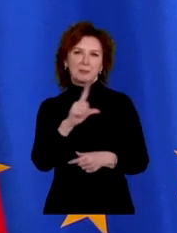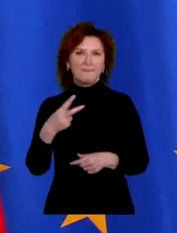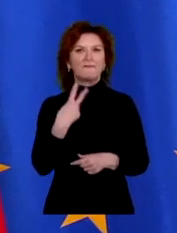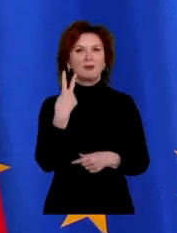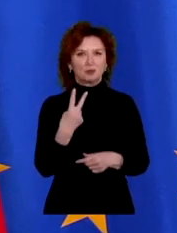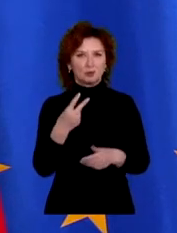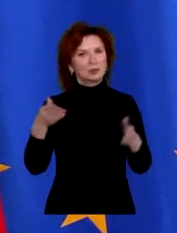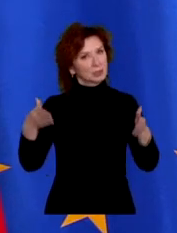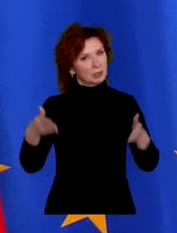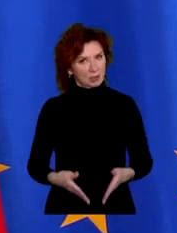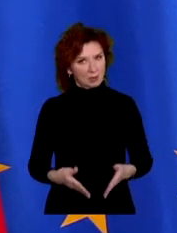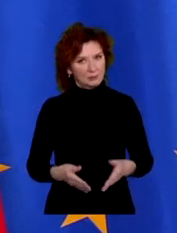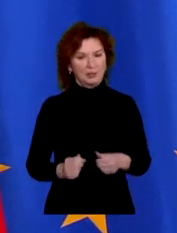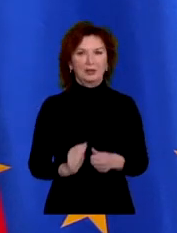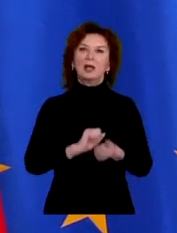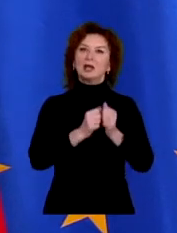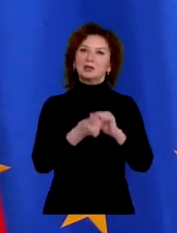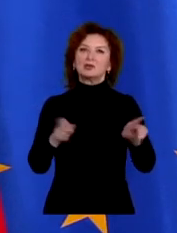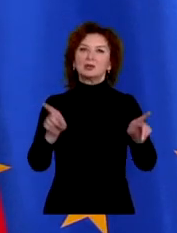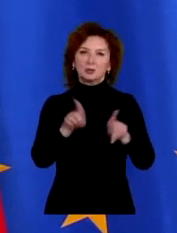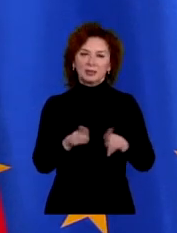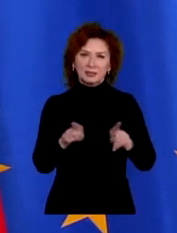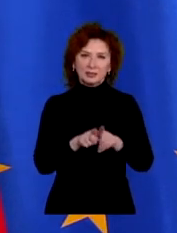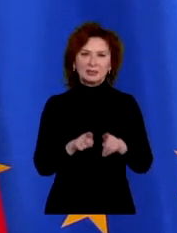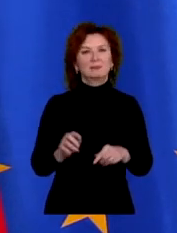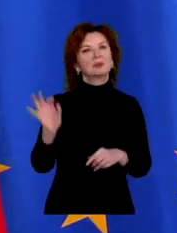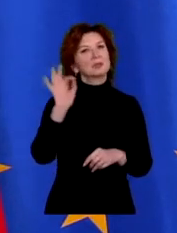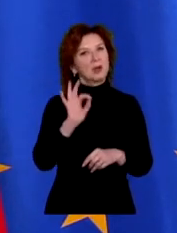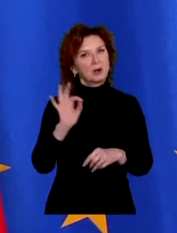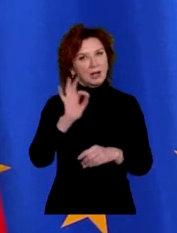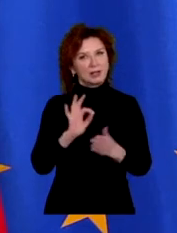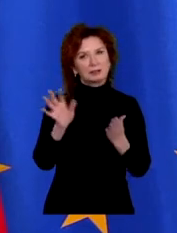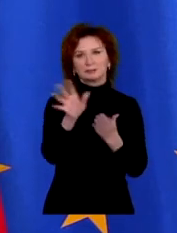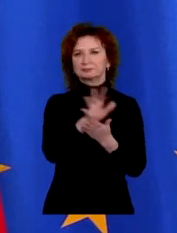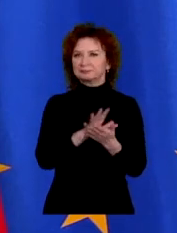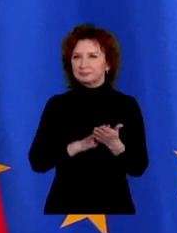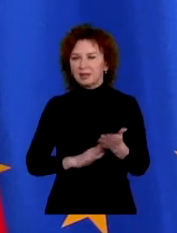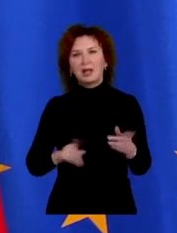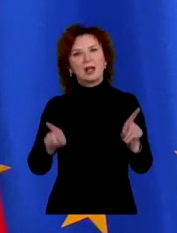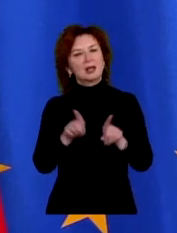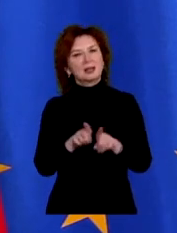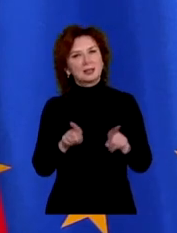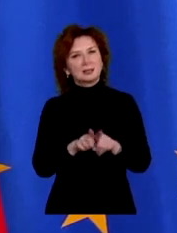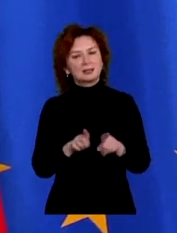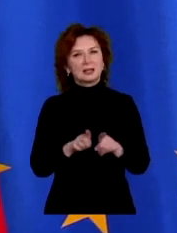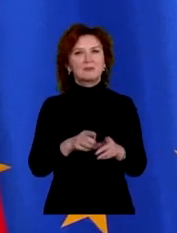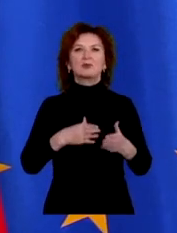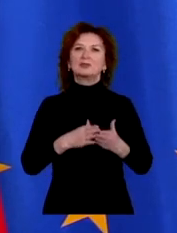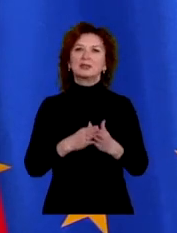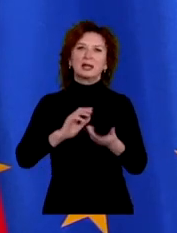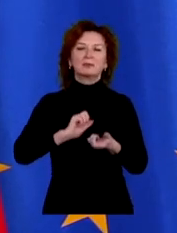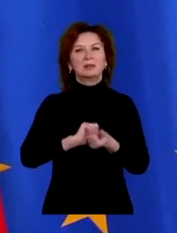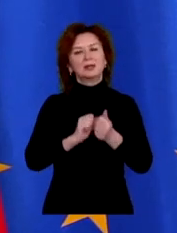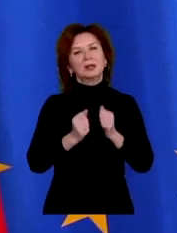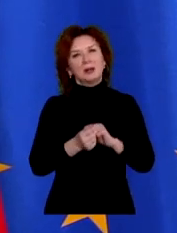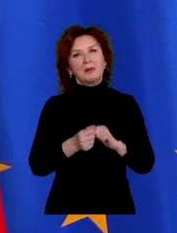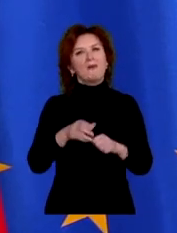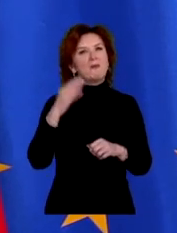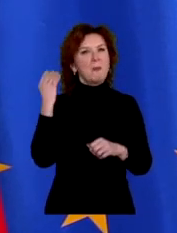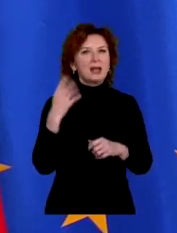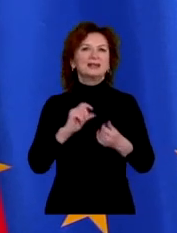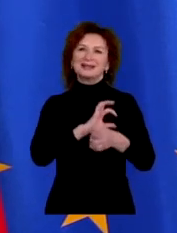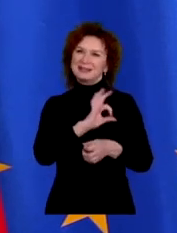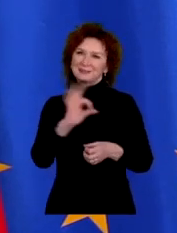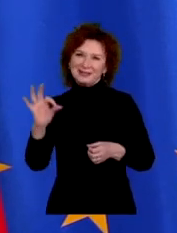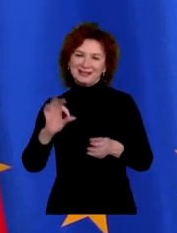okolicznościowe ambasadorów Grupy Wyszehradzkiej, na przykład w Serbii jest specjalna wystawa okolicznościowa, w Brukseli, na innych placówkach.